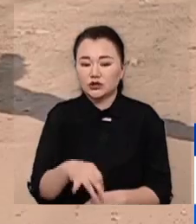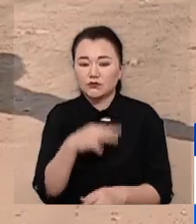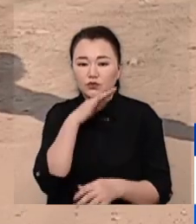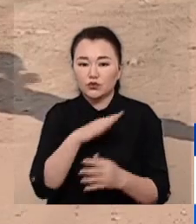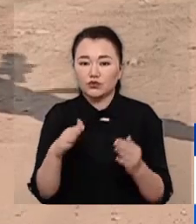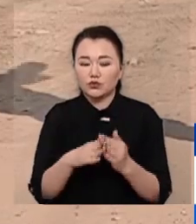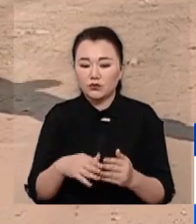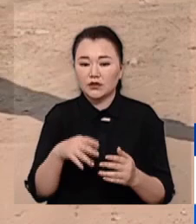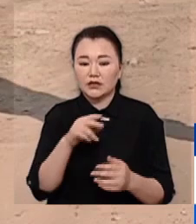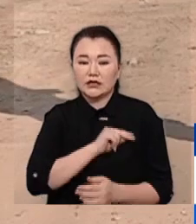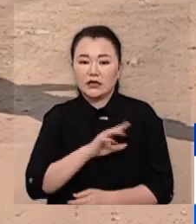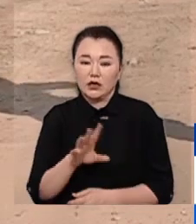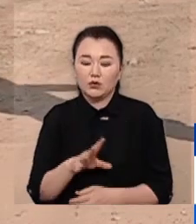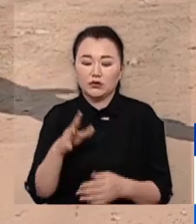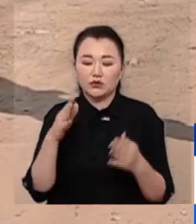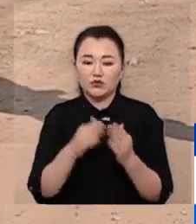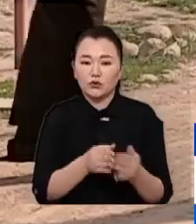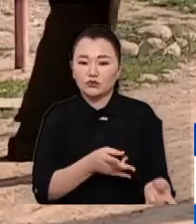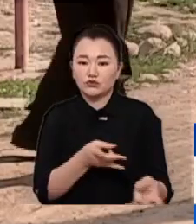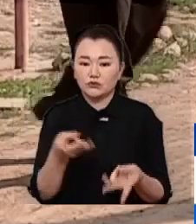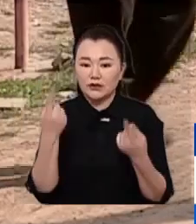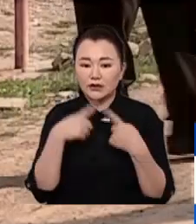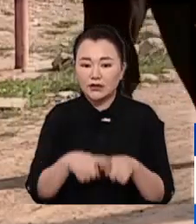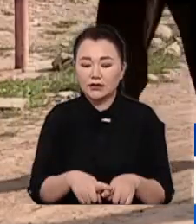доме выходит из строя бытовая техника.